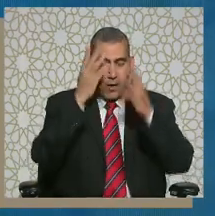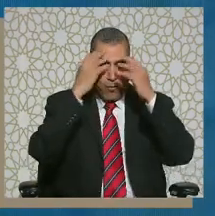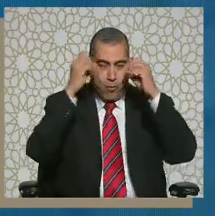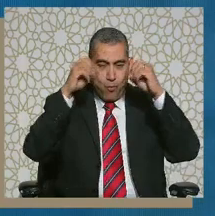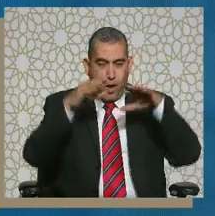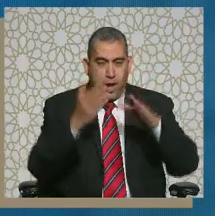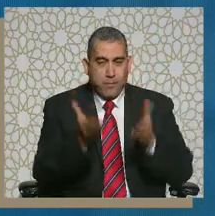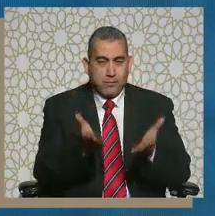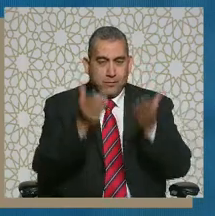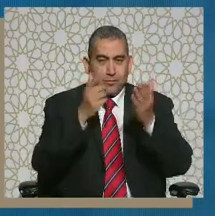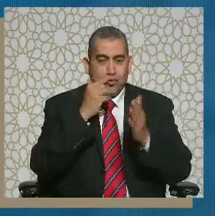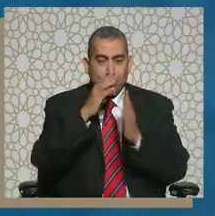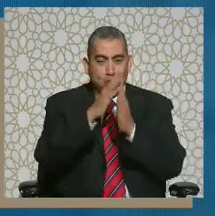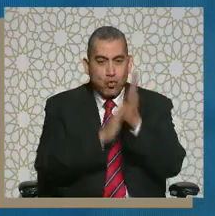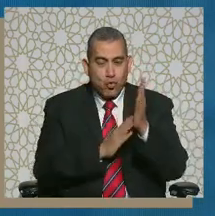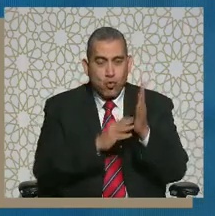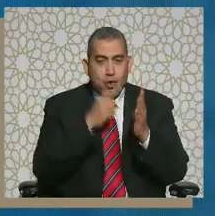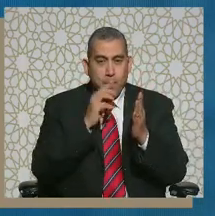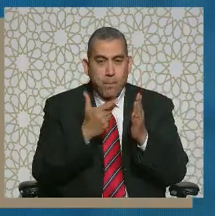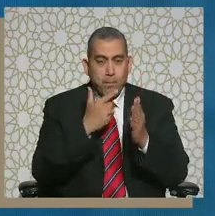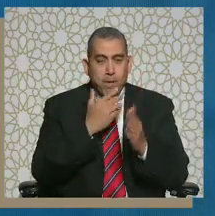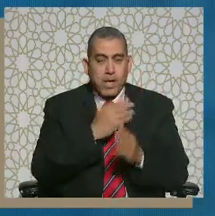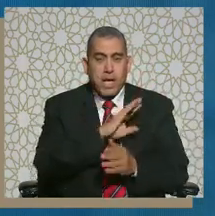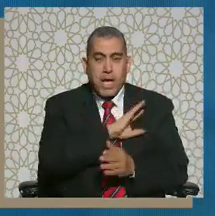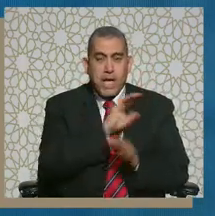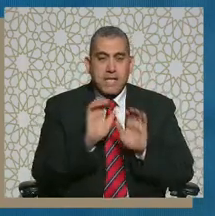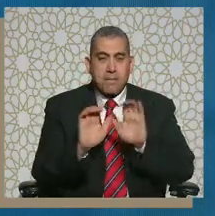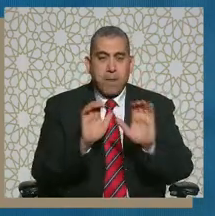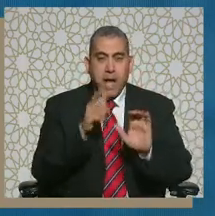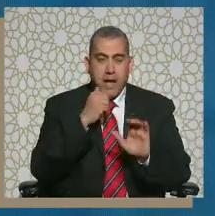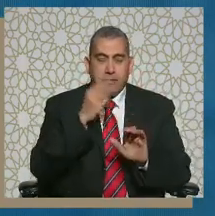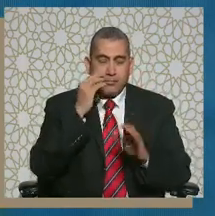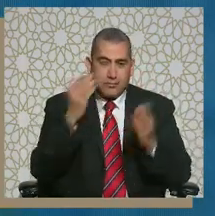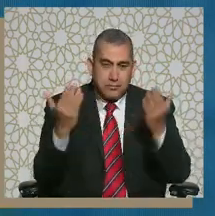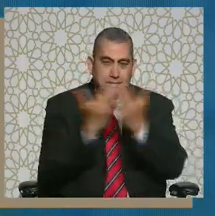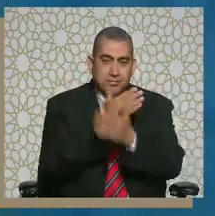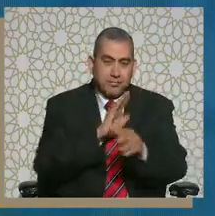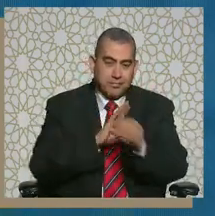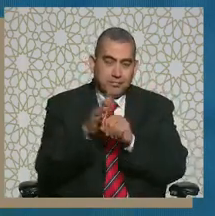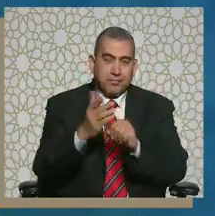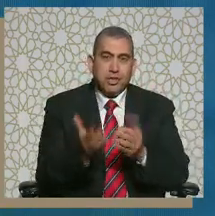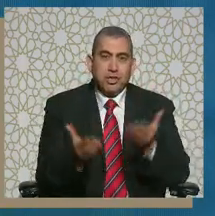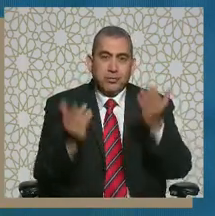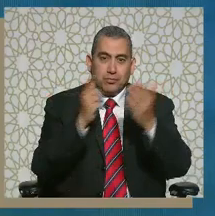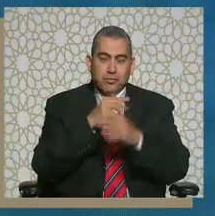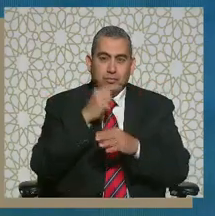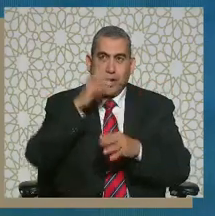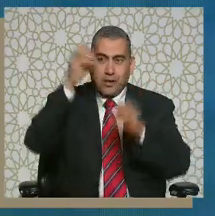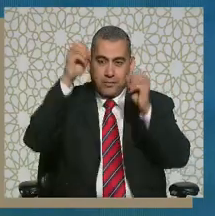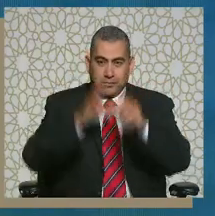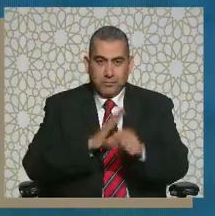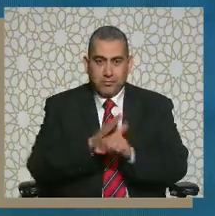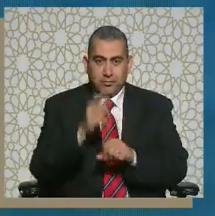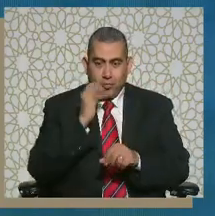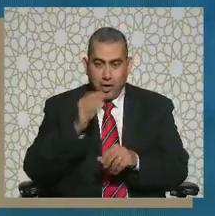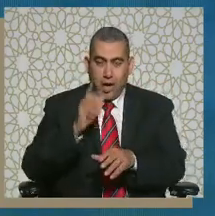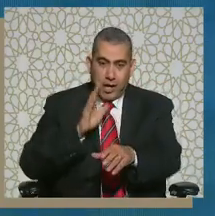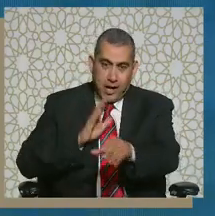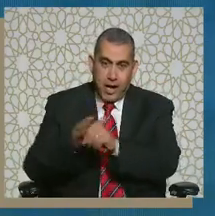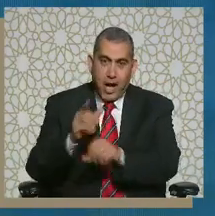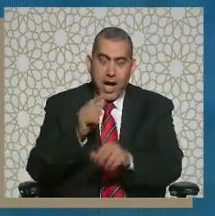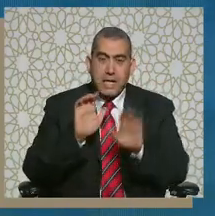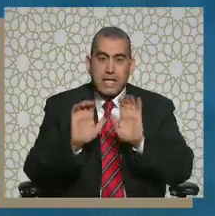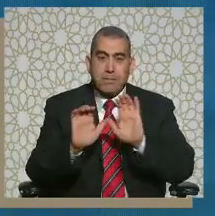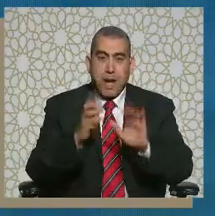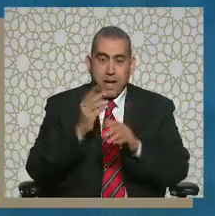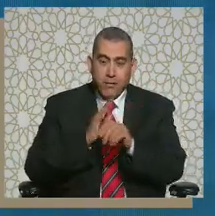في صوره سيدنا اسماعيل ففداه بذبح عظيم ففداه يعني ايه لم يكن بس